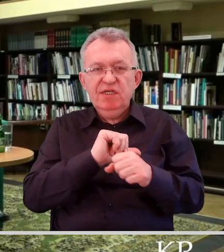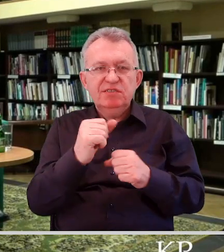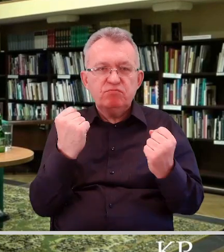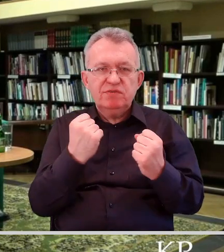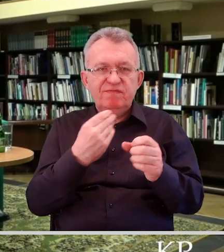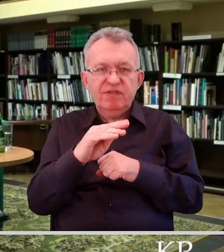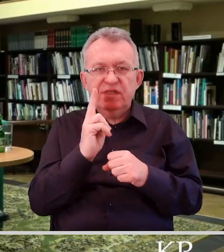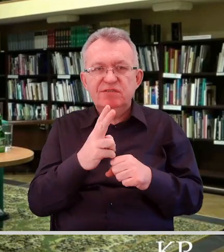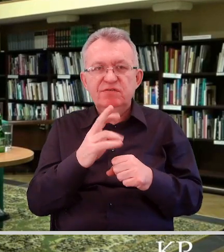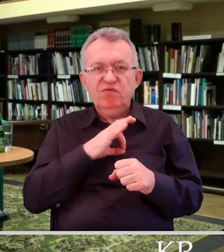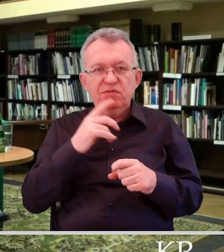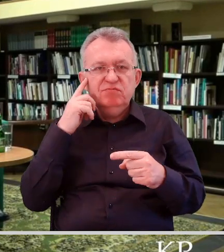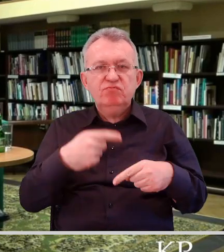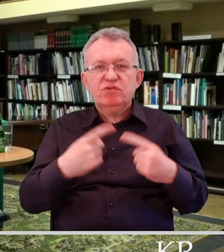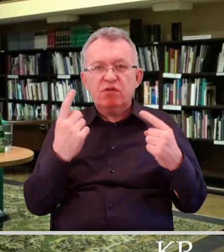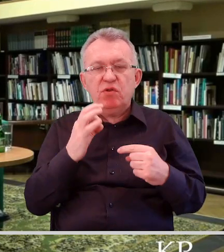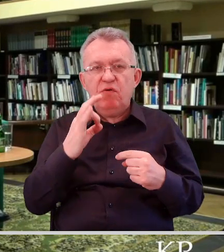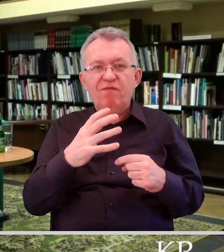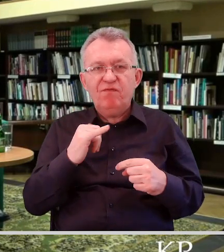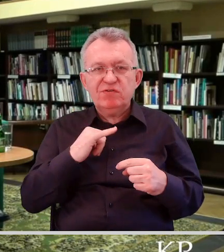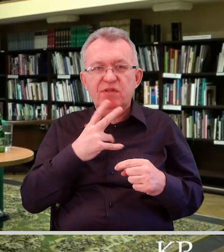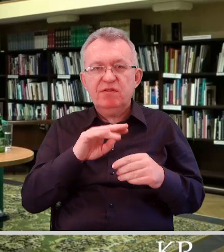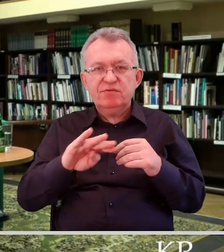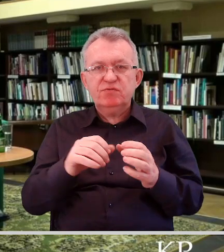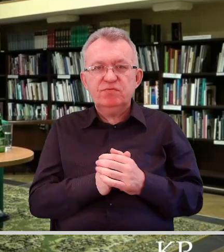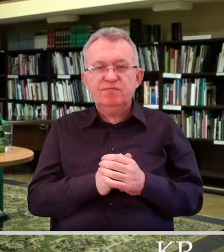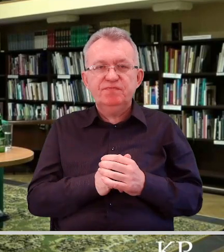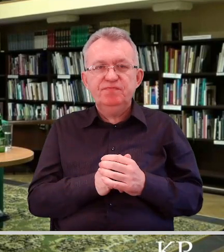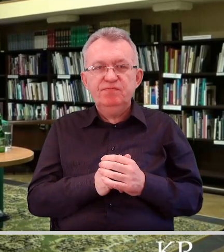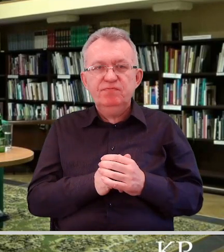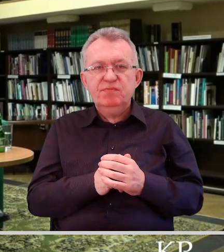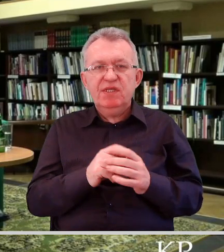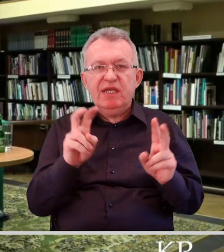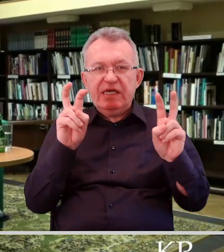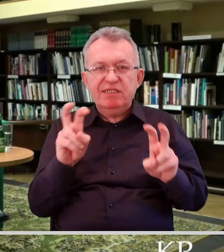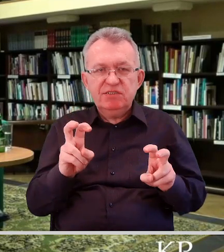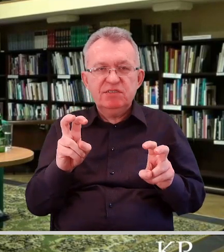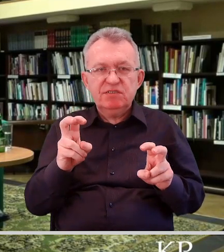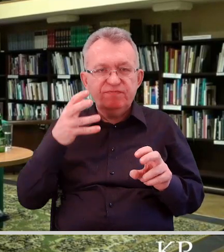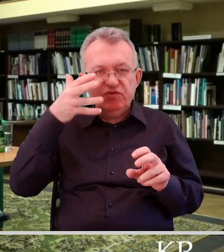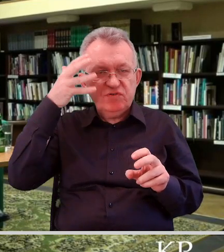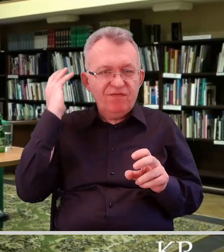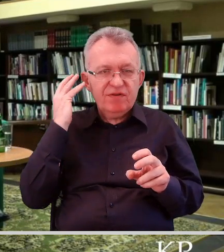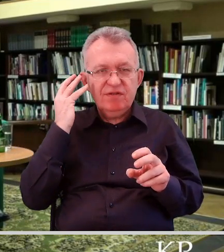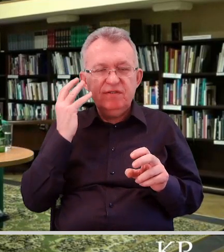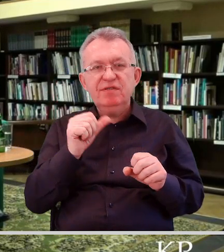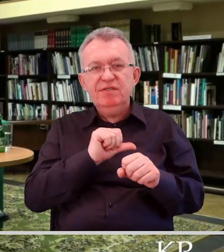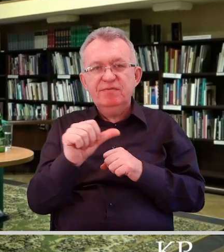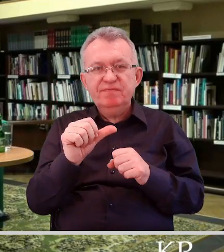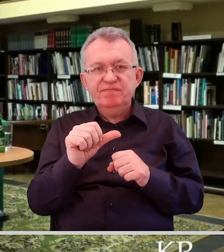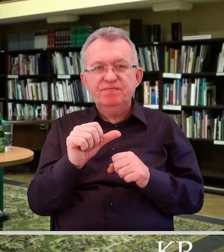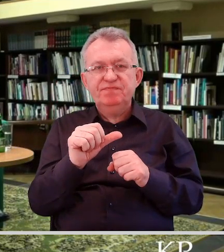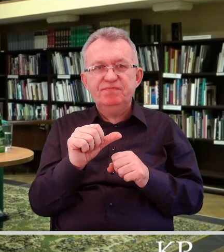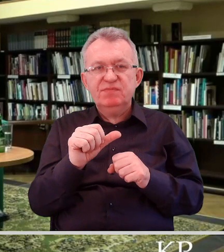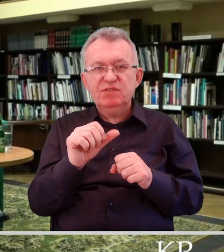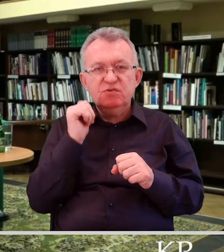od najgłębszych przekonań o własnej niezależności. Czyli ten kryzys siwego włosa, to coś takiego powiedziałabym, że